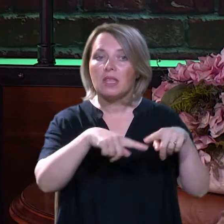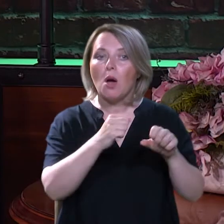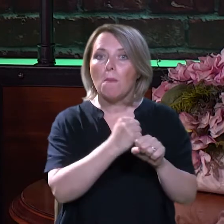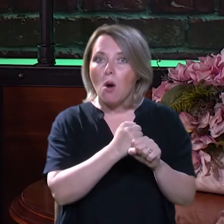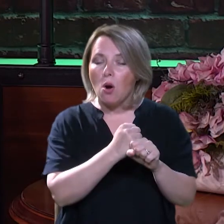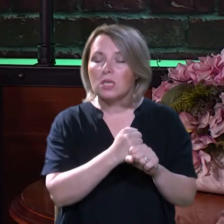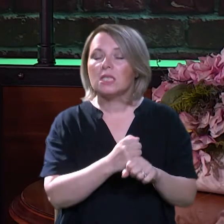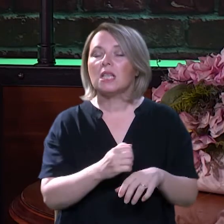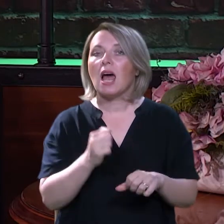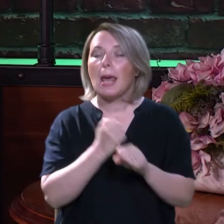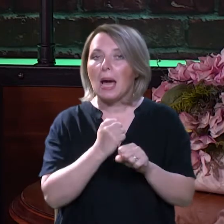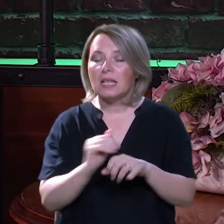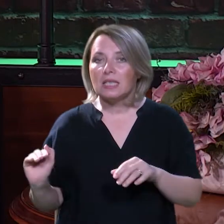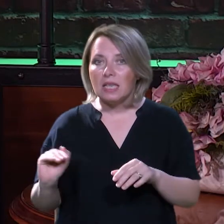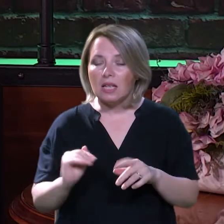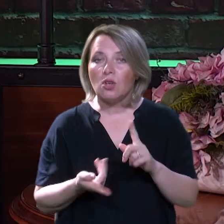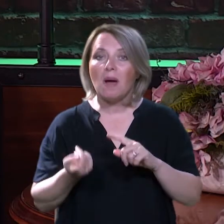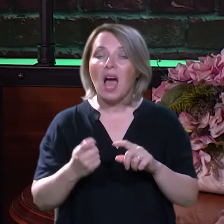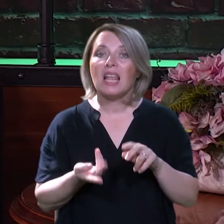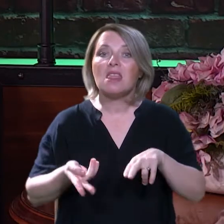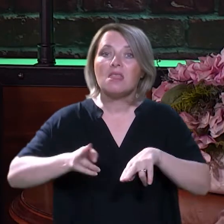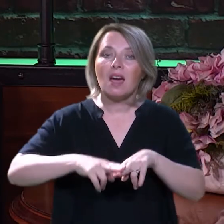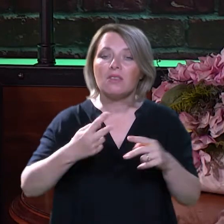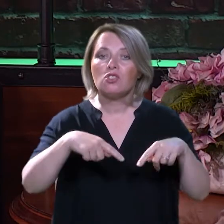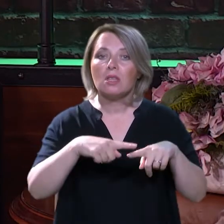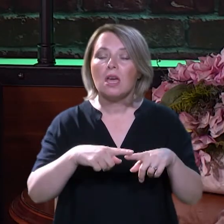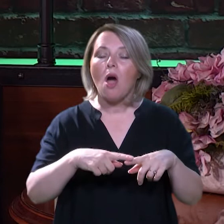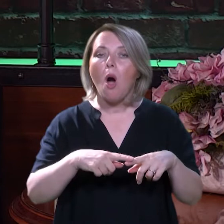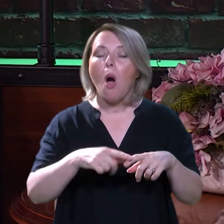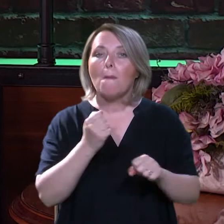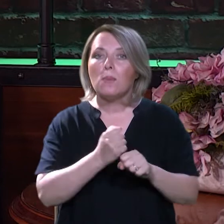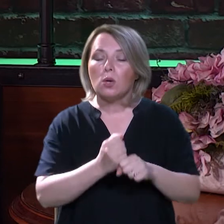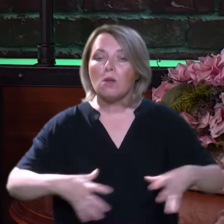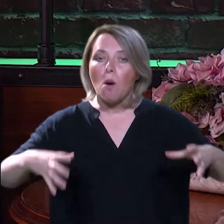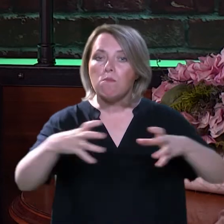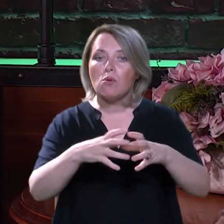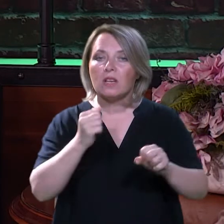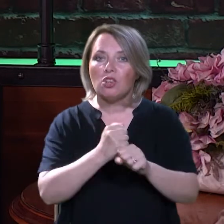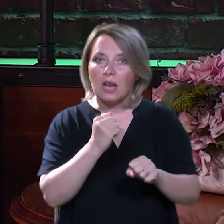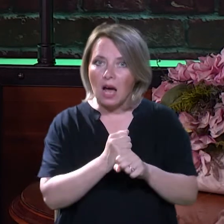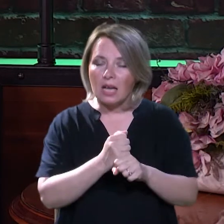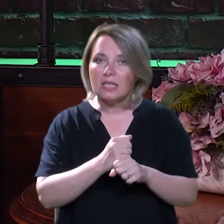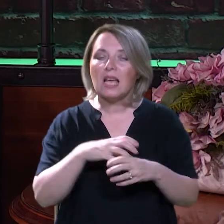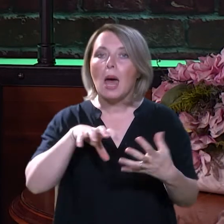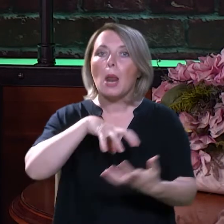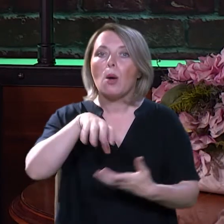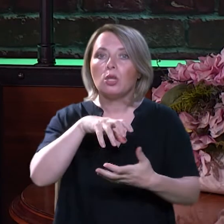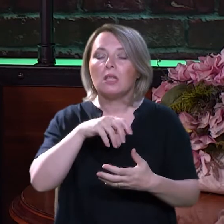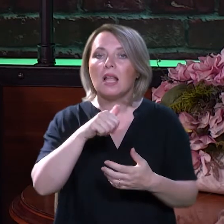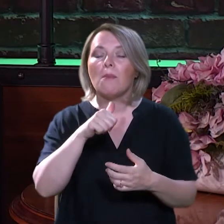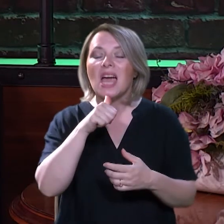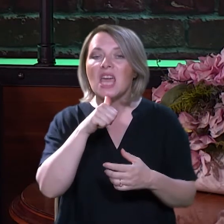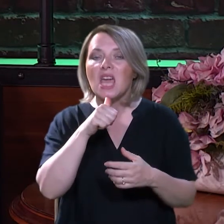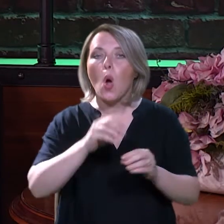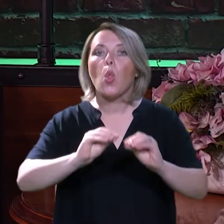glavni dio posla rad s djecom, ali zapravo možda i ovaj veći dio posla obuhvaća rad sa roditeljima i rad s odgojiteljima koji